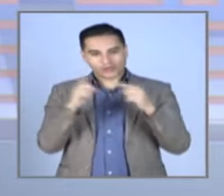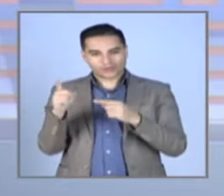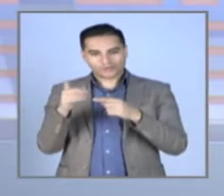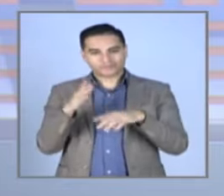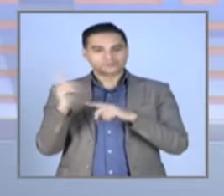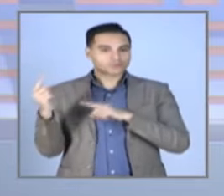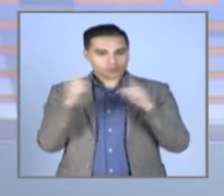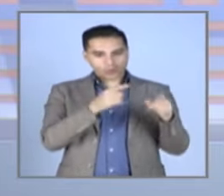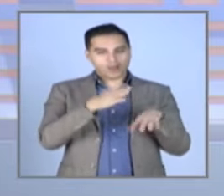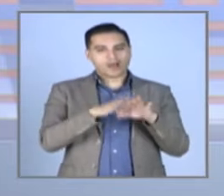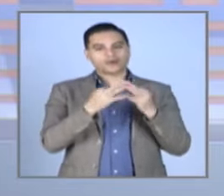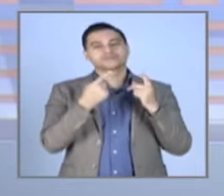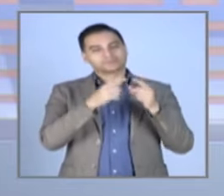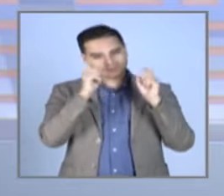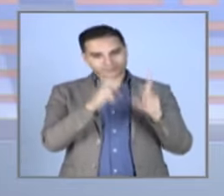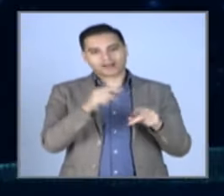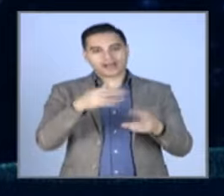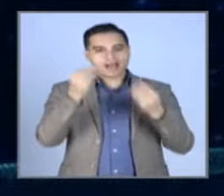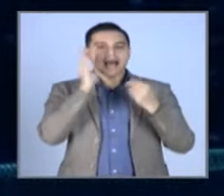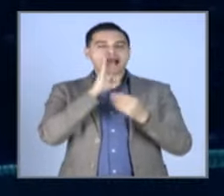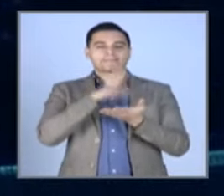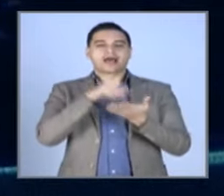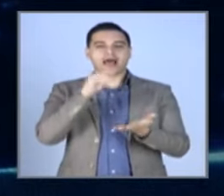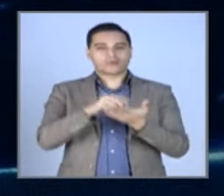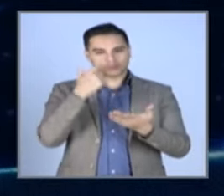الأول. تمام. وأول فقرة هي فقرة العلم.